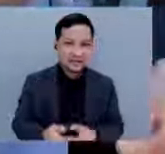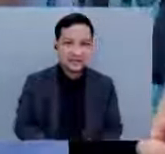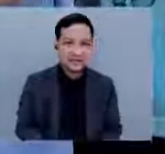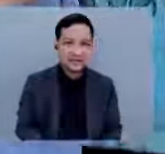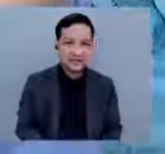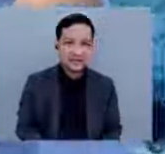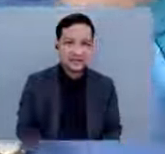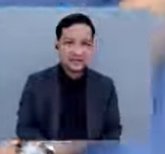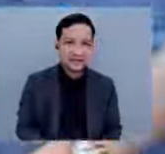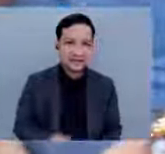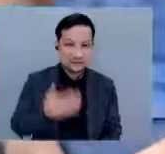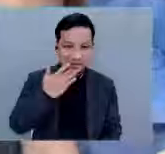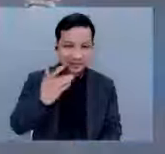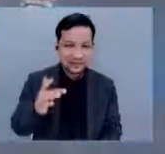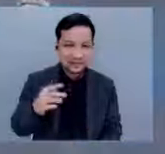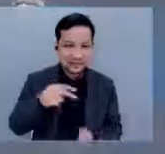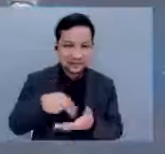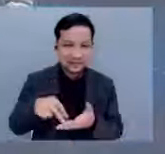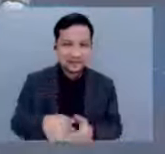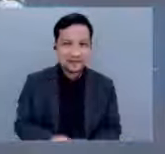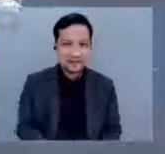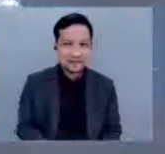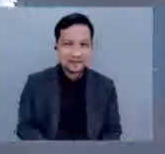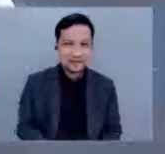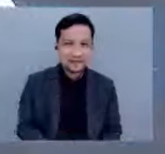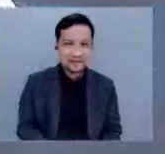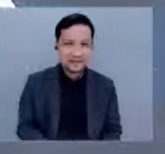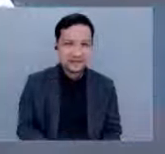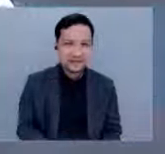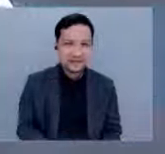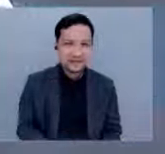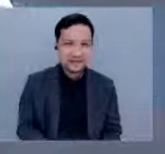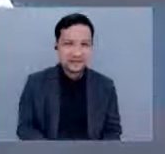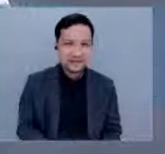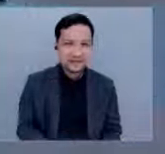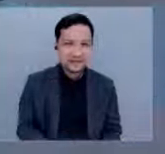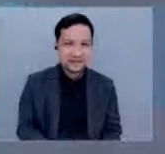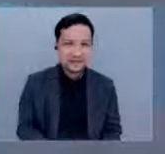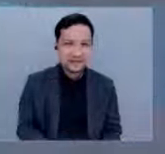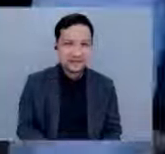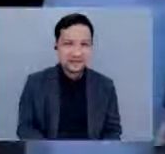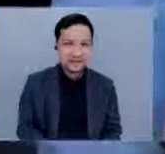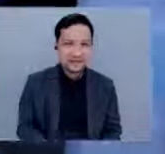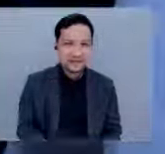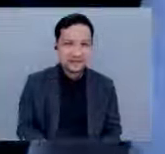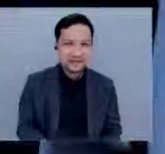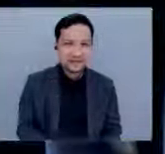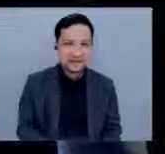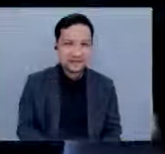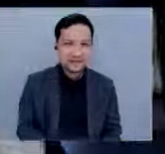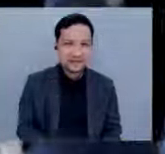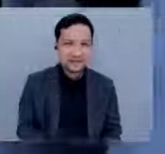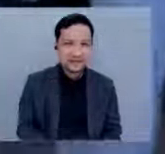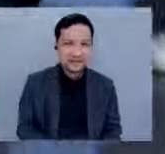Favorite move mo, dali yung pinakamagandang move mo, Jacob. Music! go!